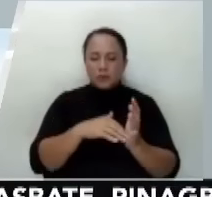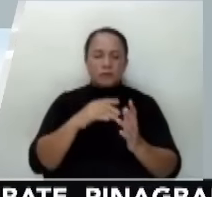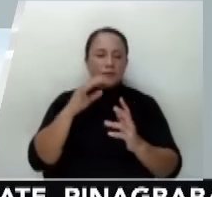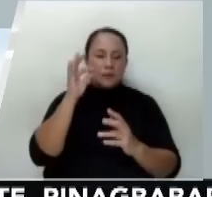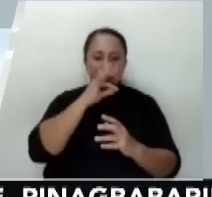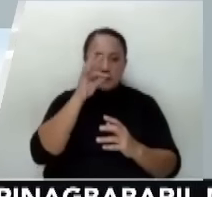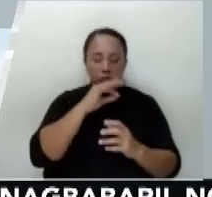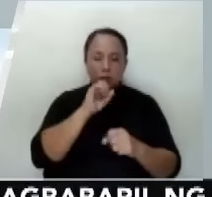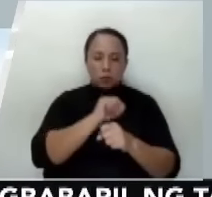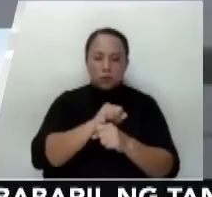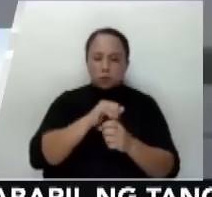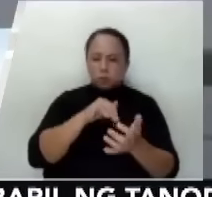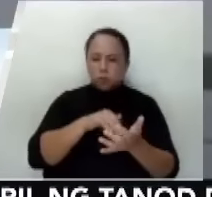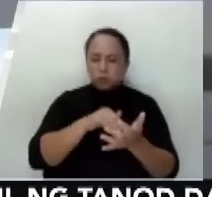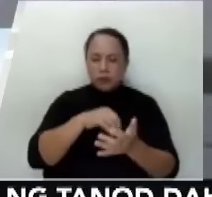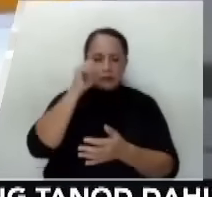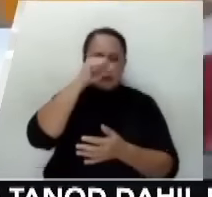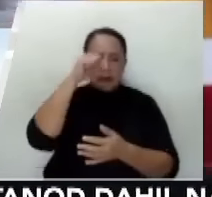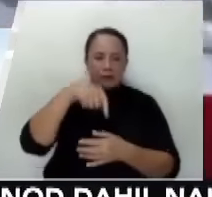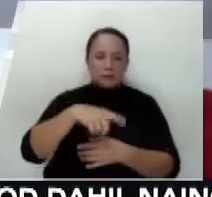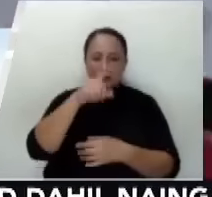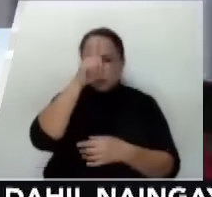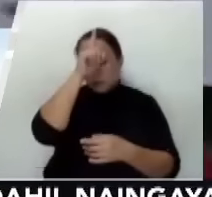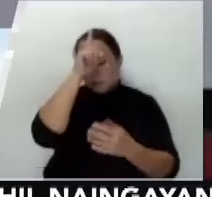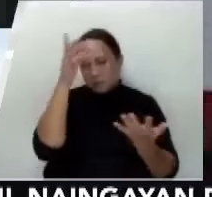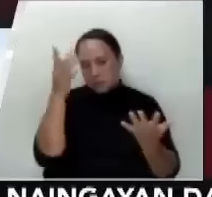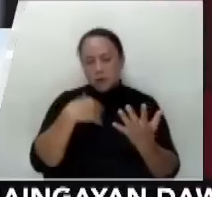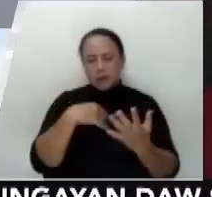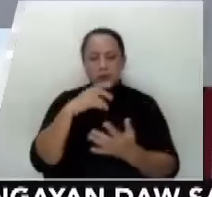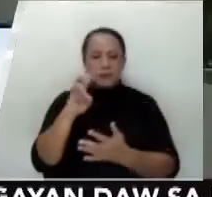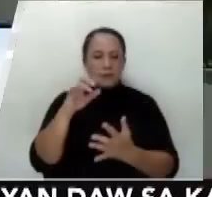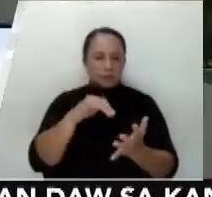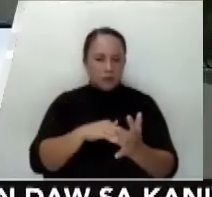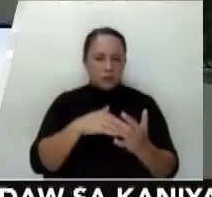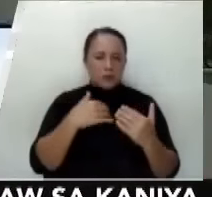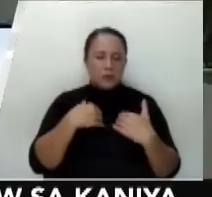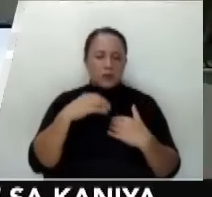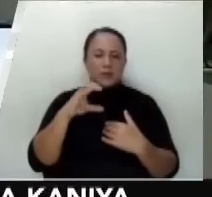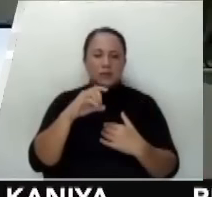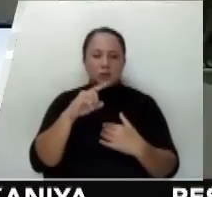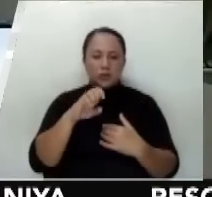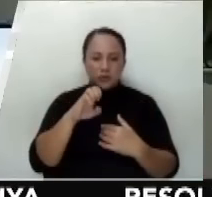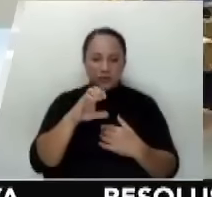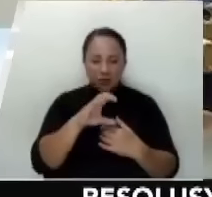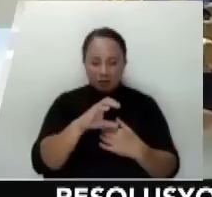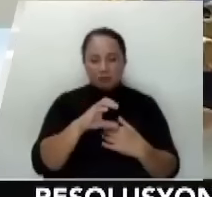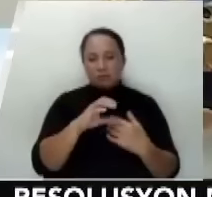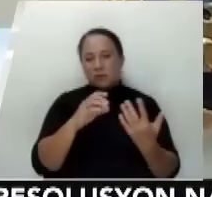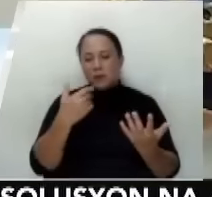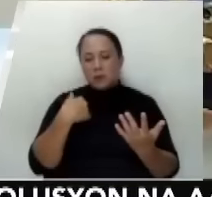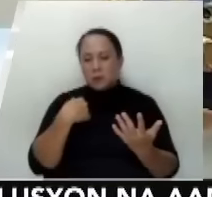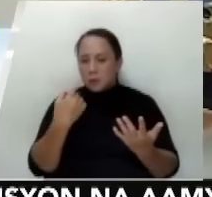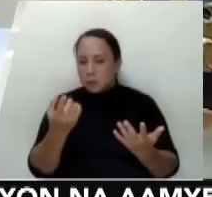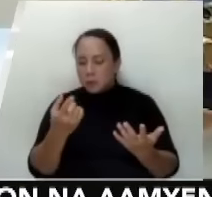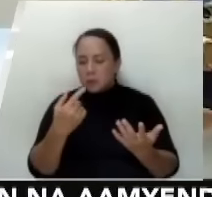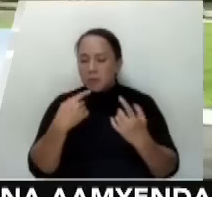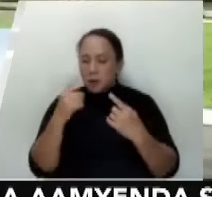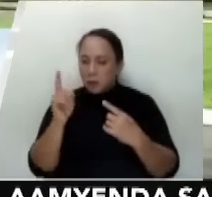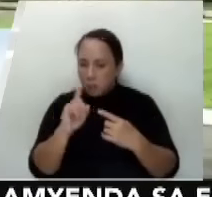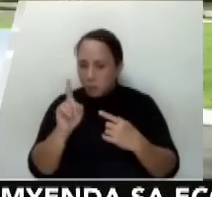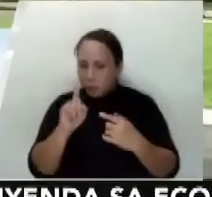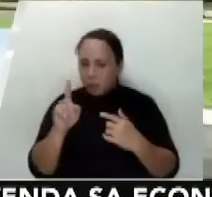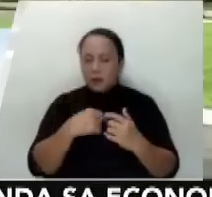at mga scholar dito sa Germany, habang nasa 7,000 naman ang nasa Czech Republic. Binigyang din ng Malacanang bukod sa potential na investment at economic